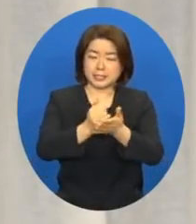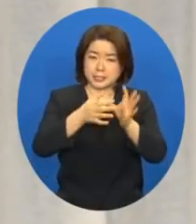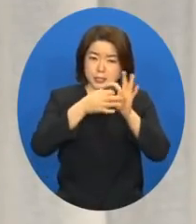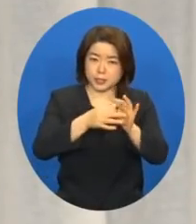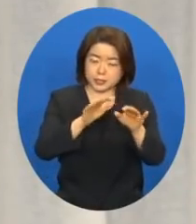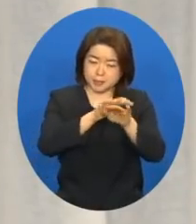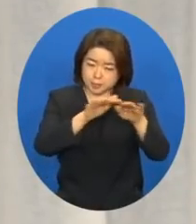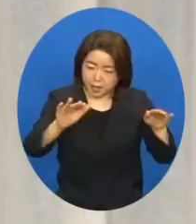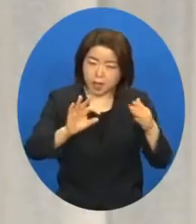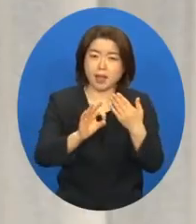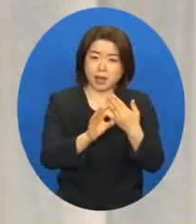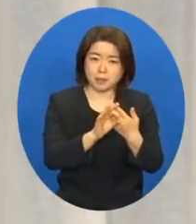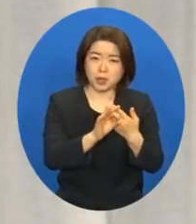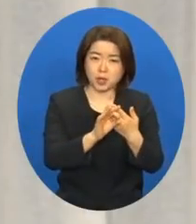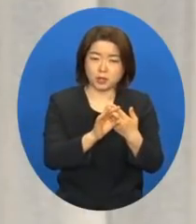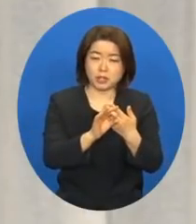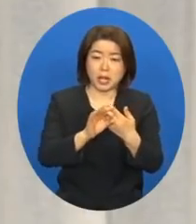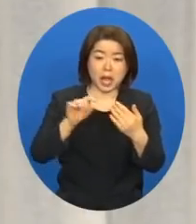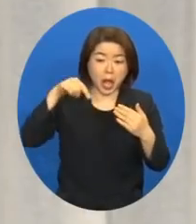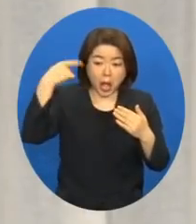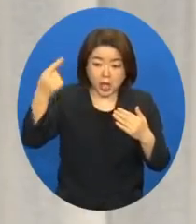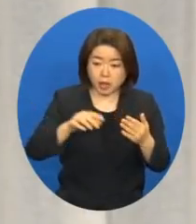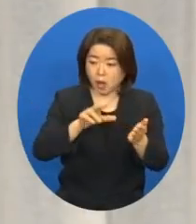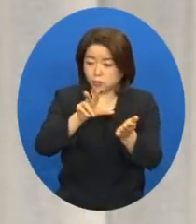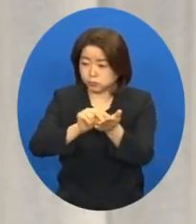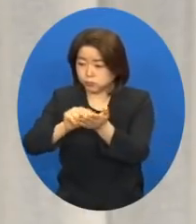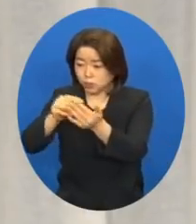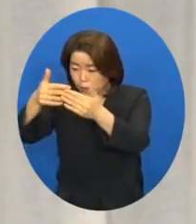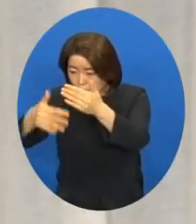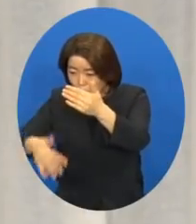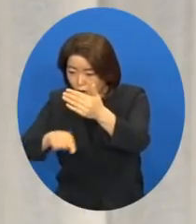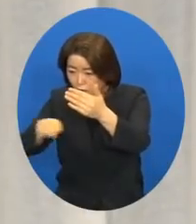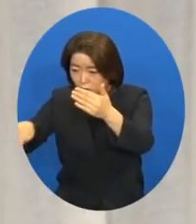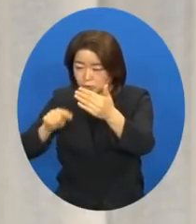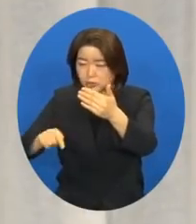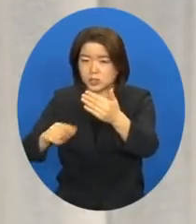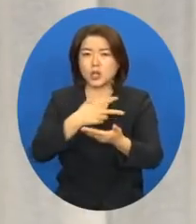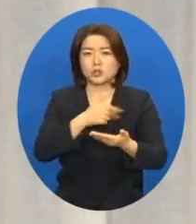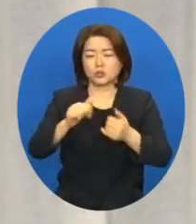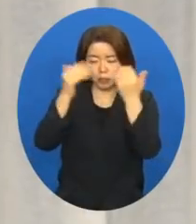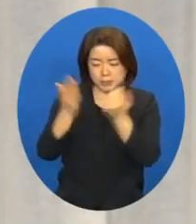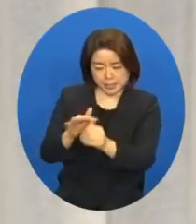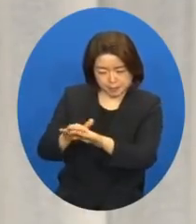되면 나머지는 우리 주님께서 다 풀어주세요.